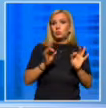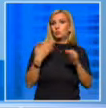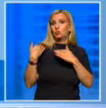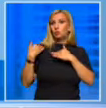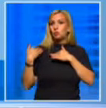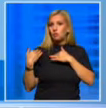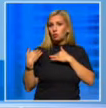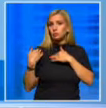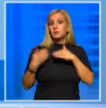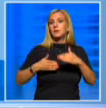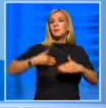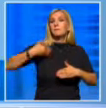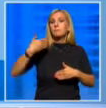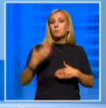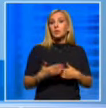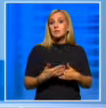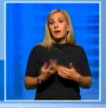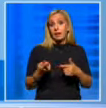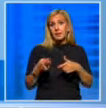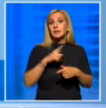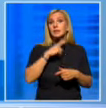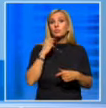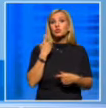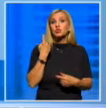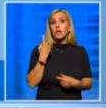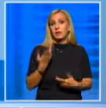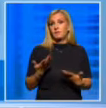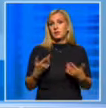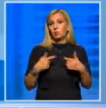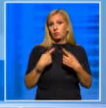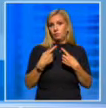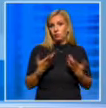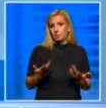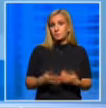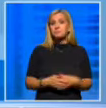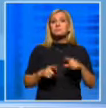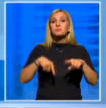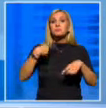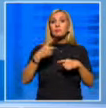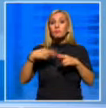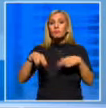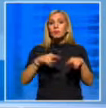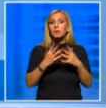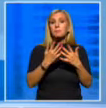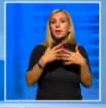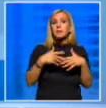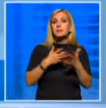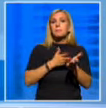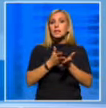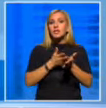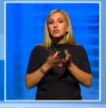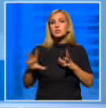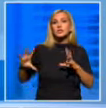и последствията. Това е саможертвата, за която казахте в случая. След което се търси механизъм, с който да се